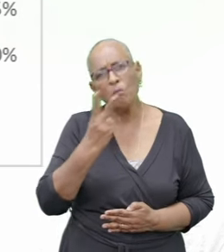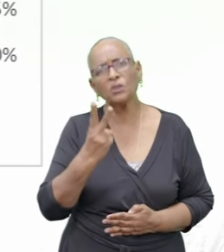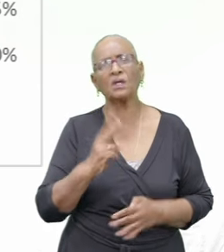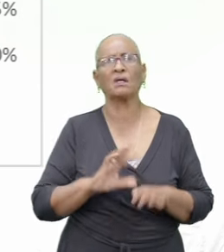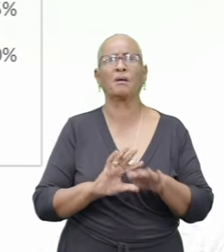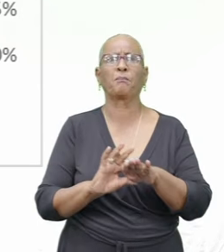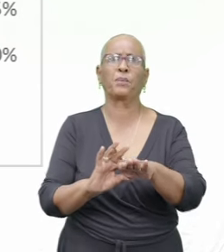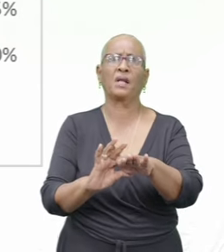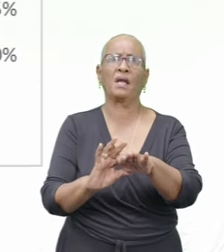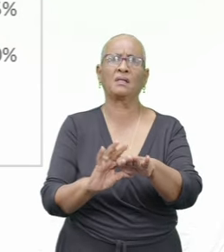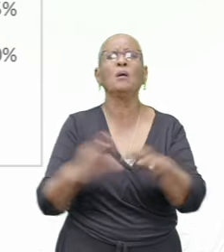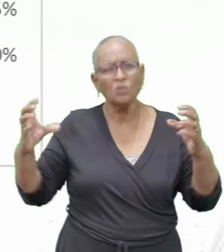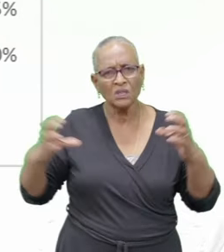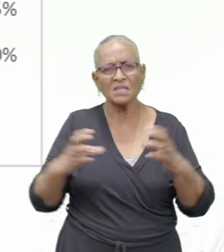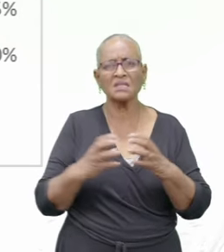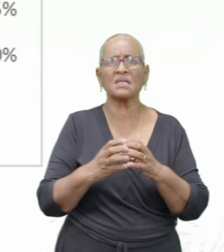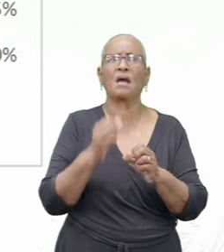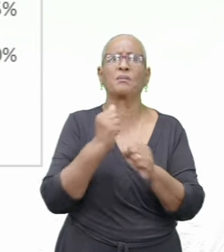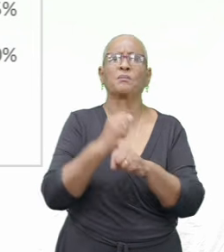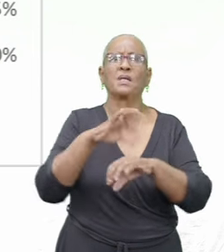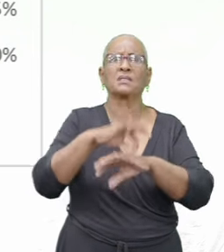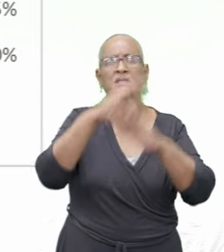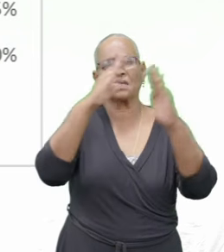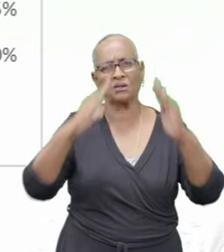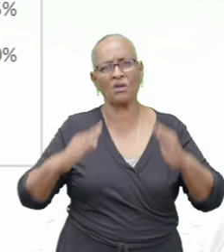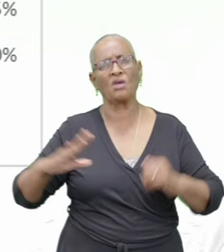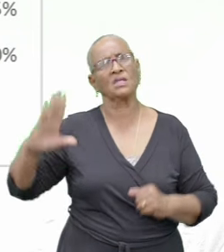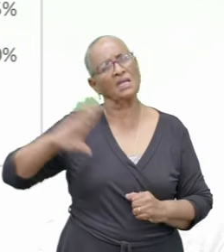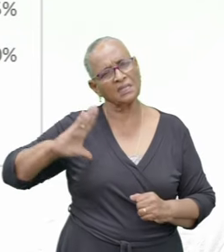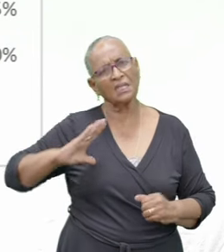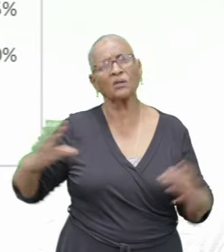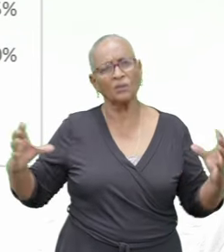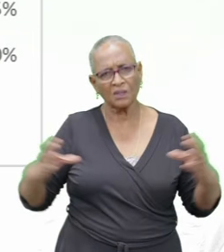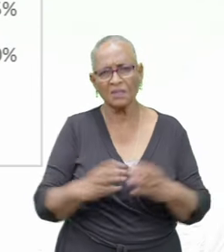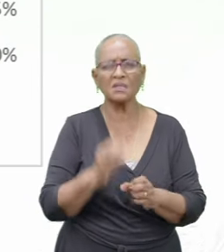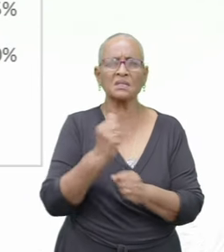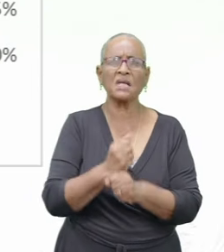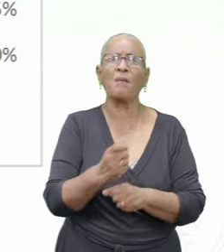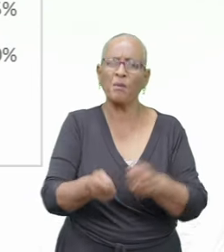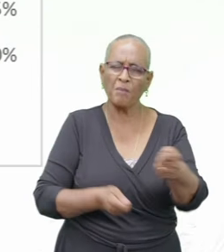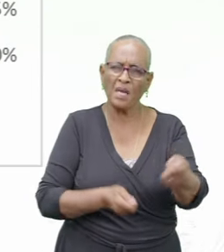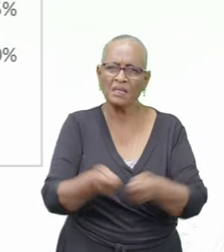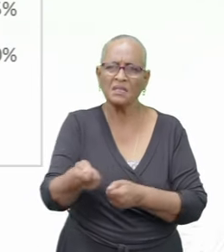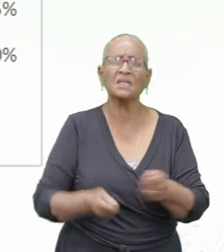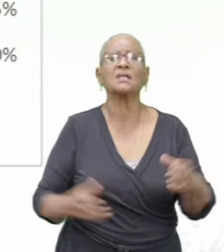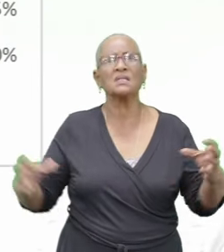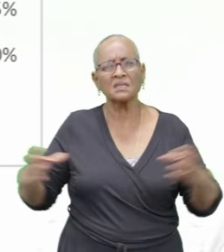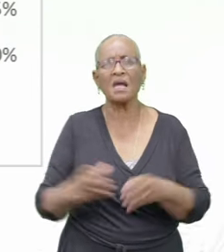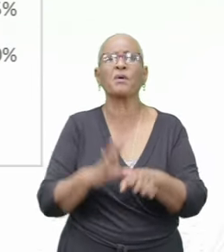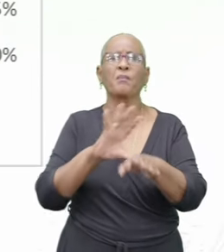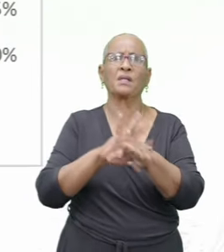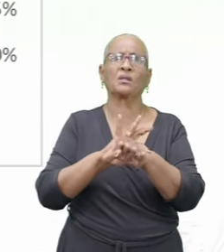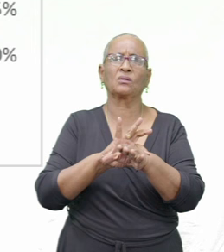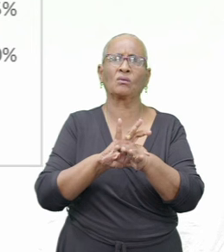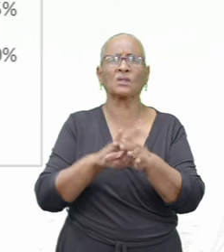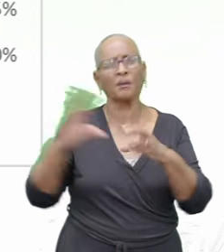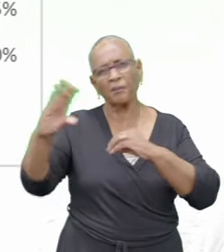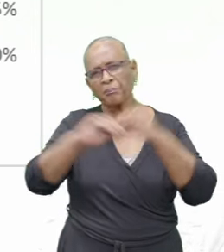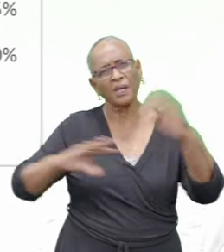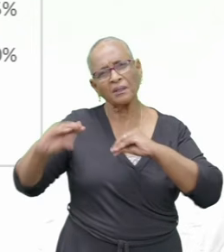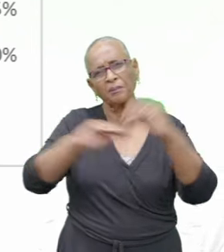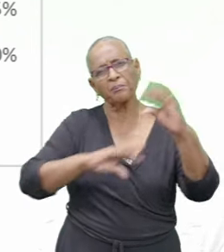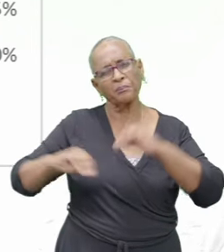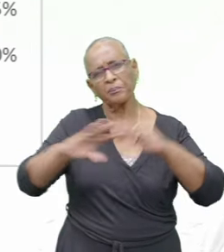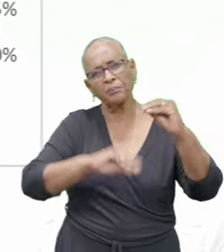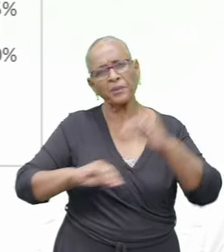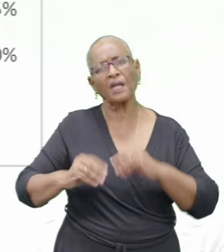beleidsmakers samen met ziekenhuizen, samen met directies van ziekenhuizen, managers, samen met de doktoren, zodanige policy